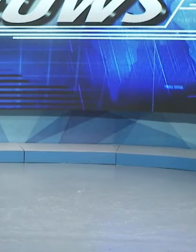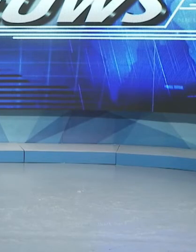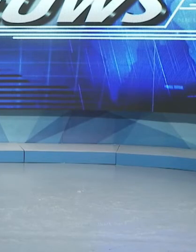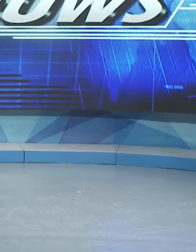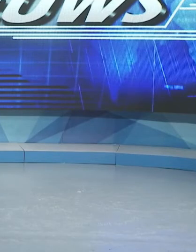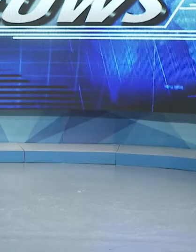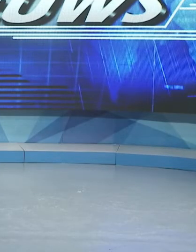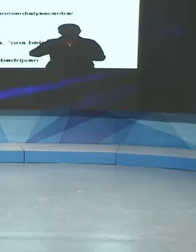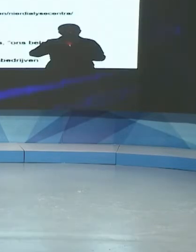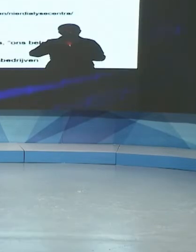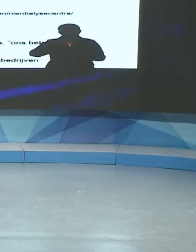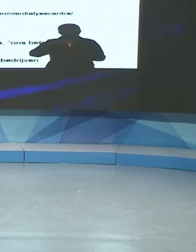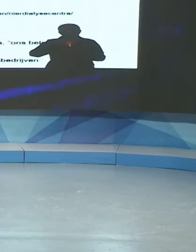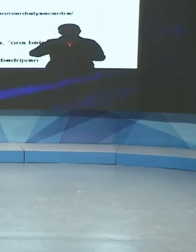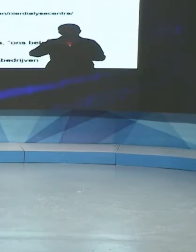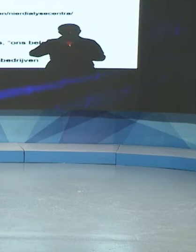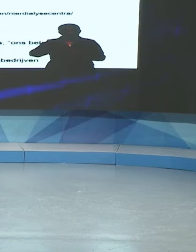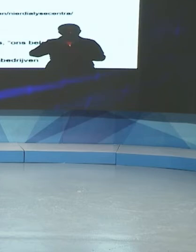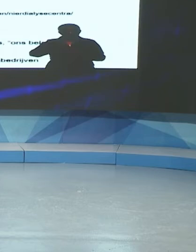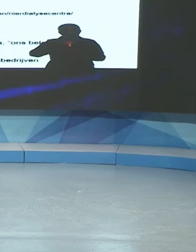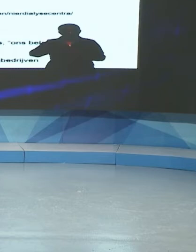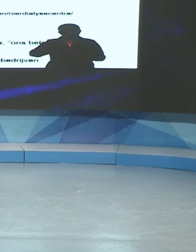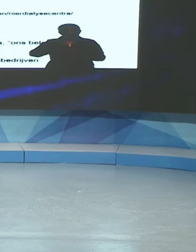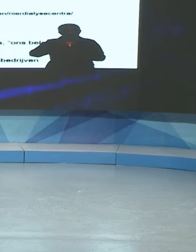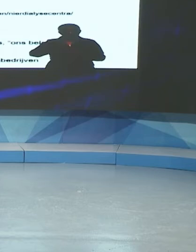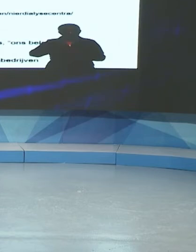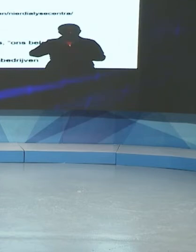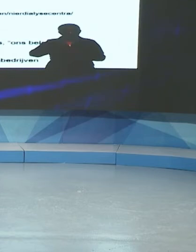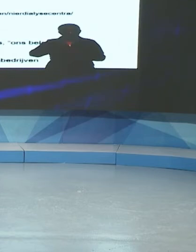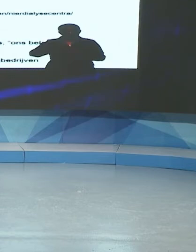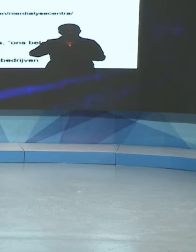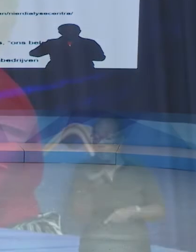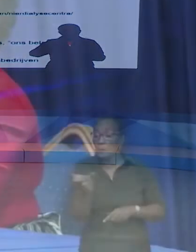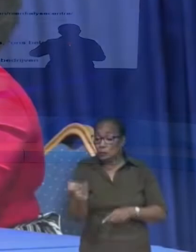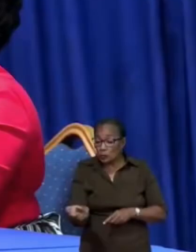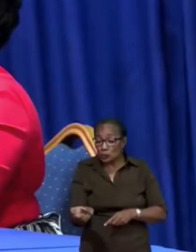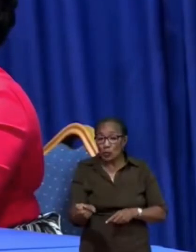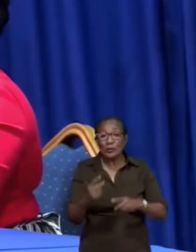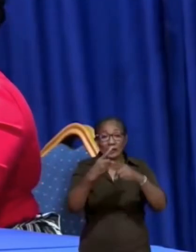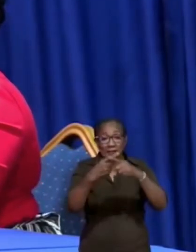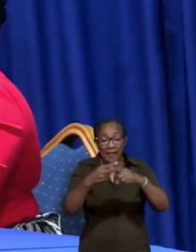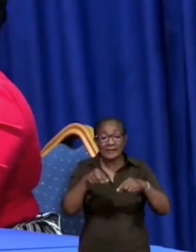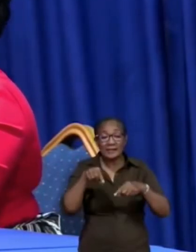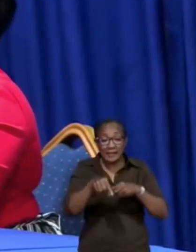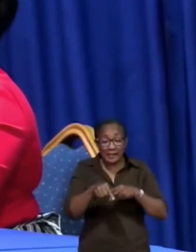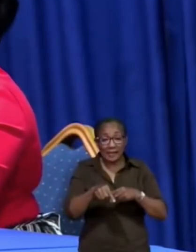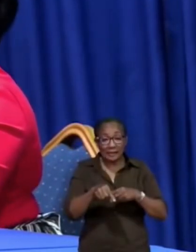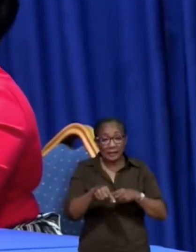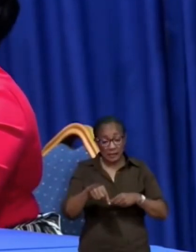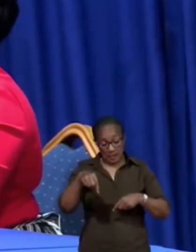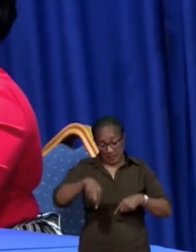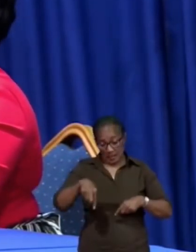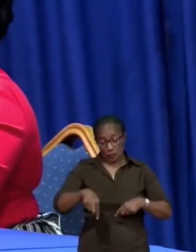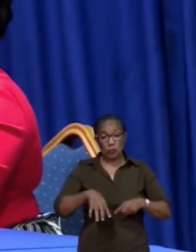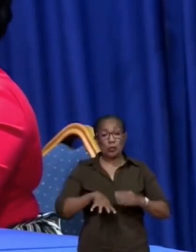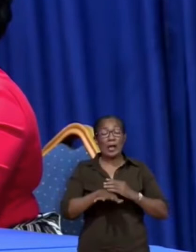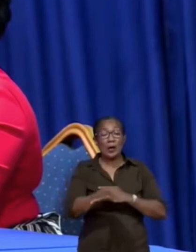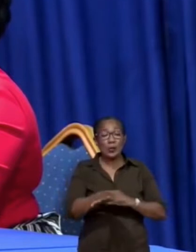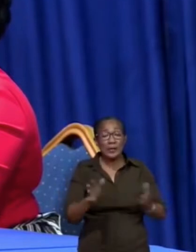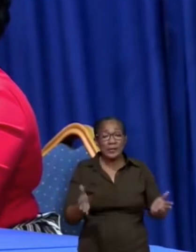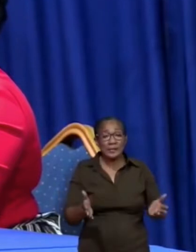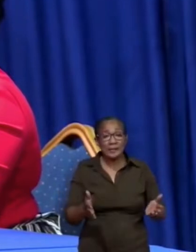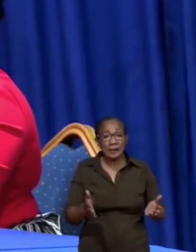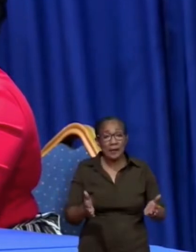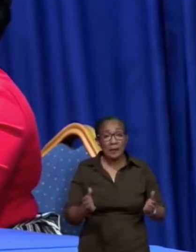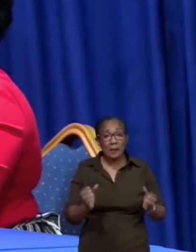Het COVID-19 management team heeft gisteren op de reguliere persconferentie verduidelijkt dat de aangekondigde total lockdown zich in